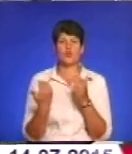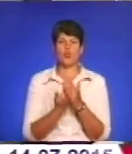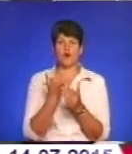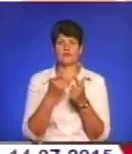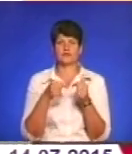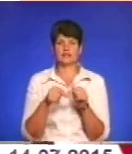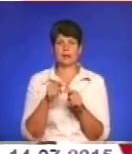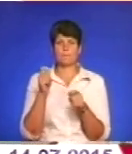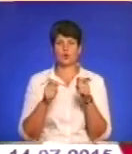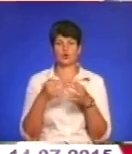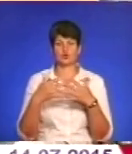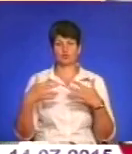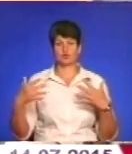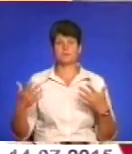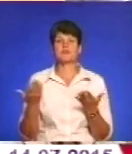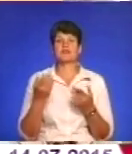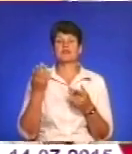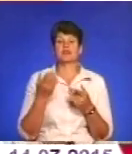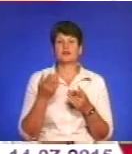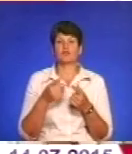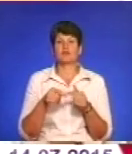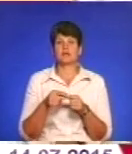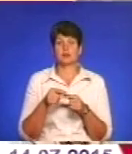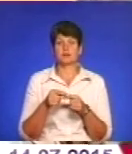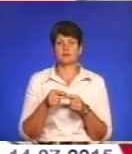продукції. Які продукти ви розробляєте?